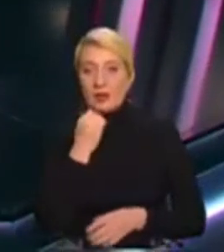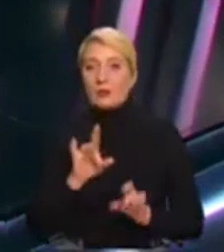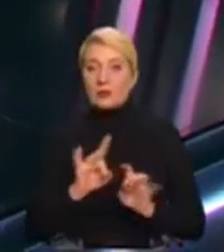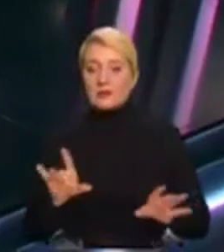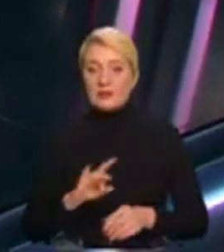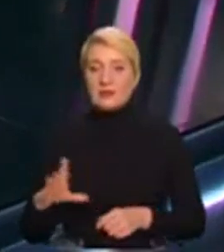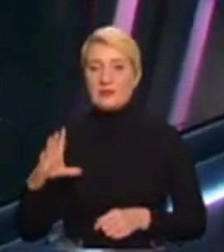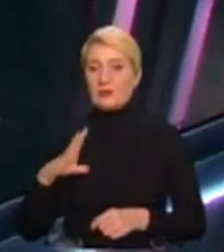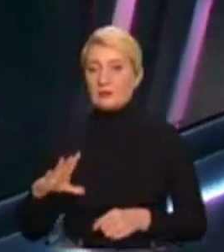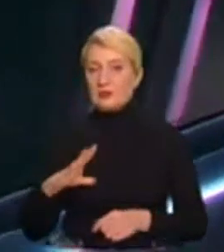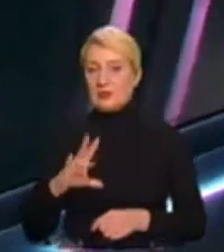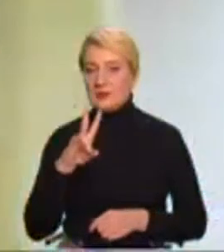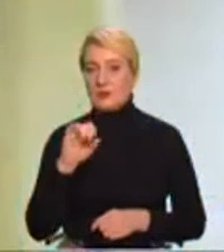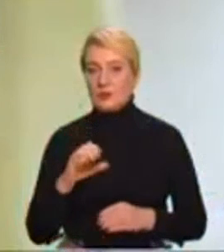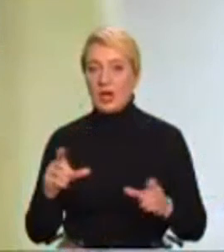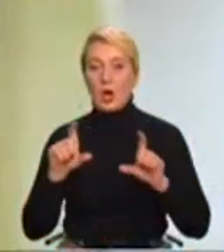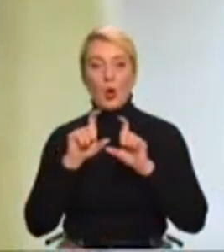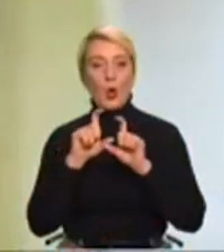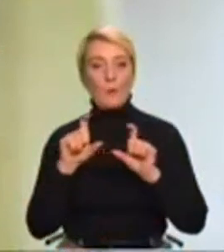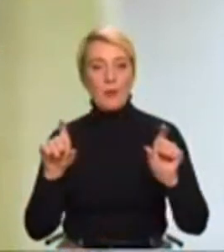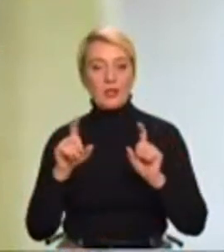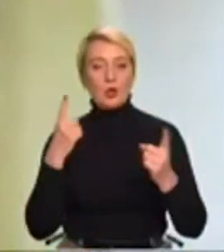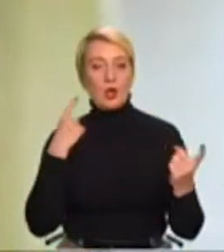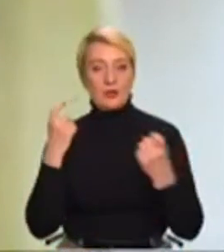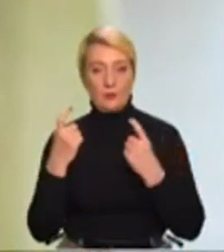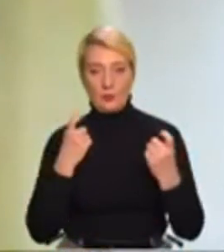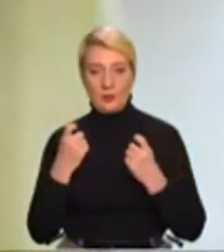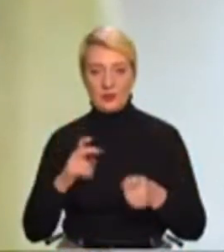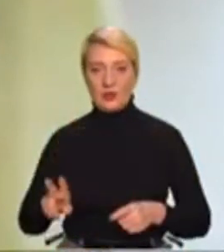на кампанію інформаційну. Руслан Світлий, директор